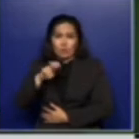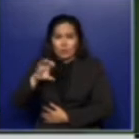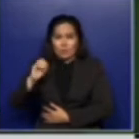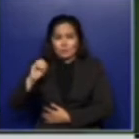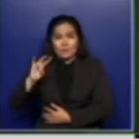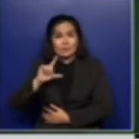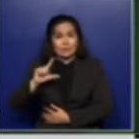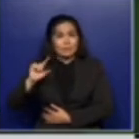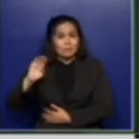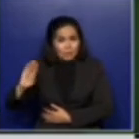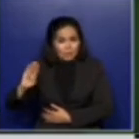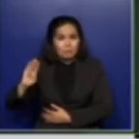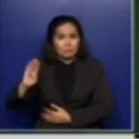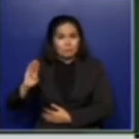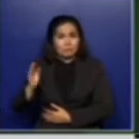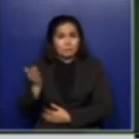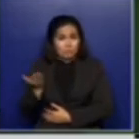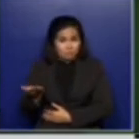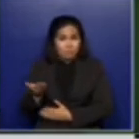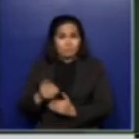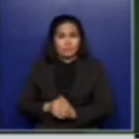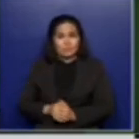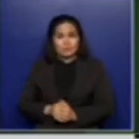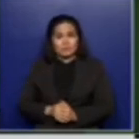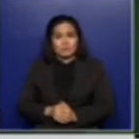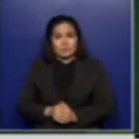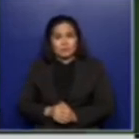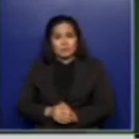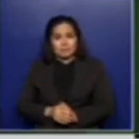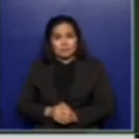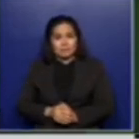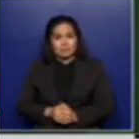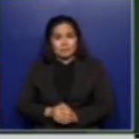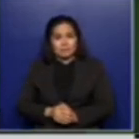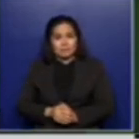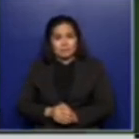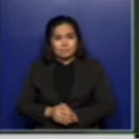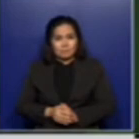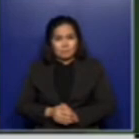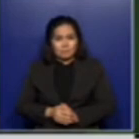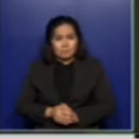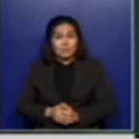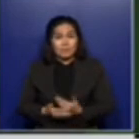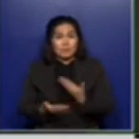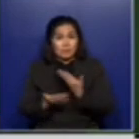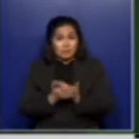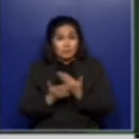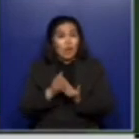3,134,257 ล้านบาทครับและวงเงินที่ท่านใช้ไปจากงบประมาณก็คือ